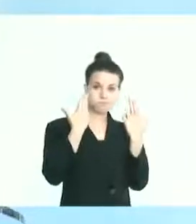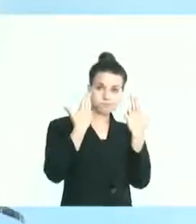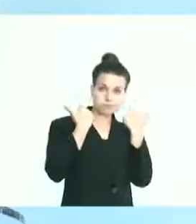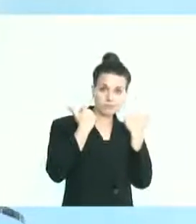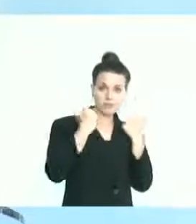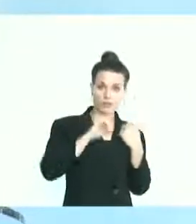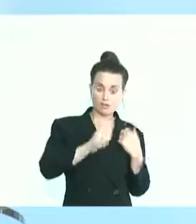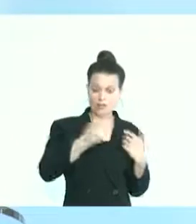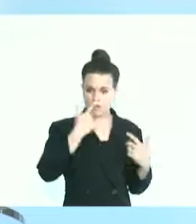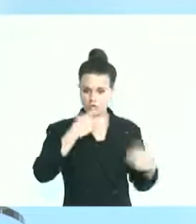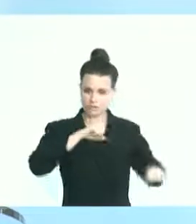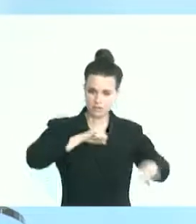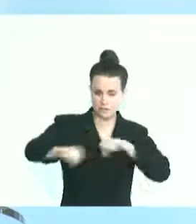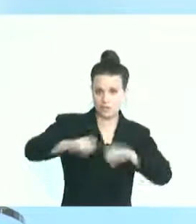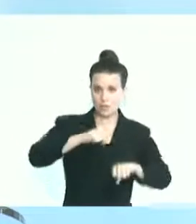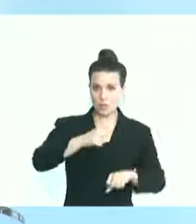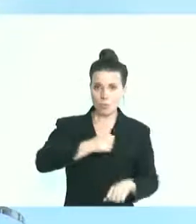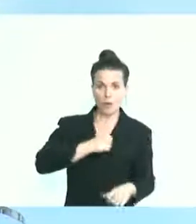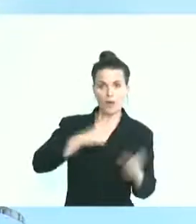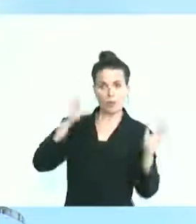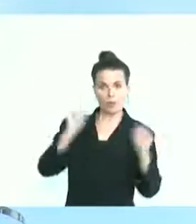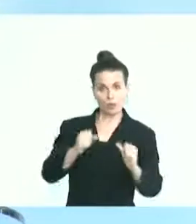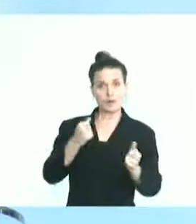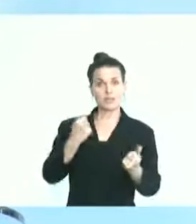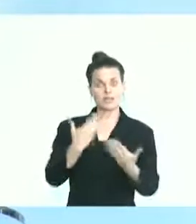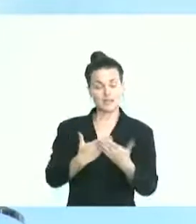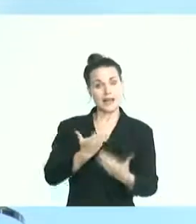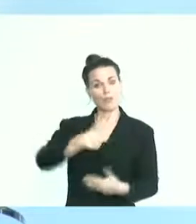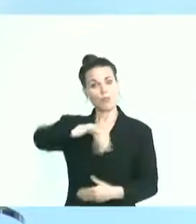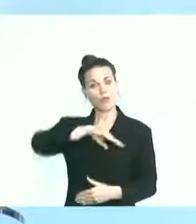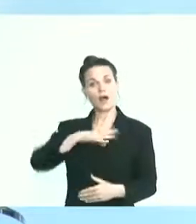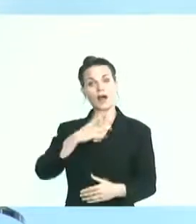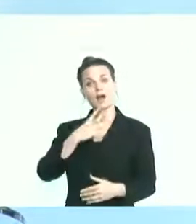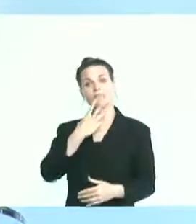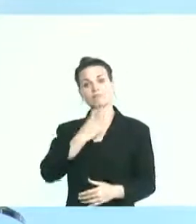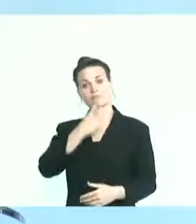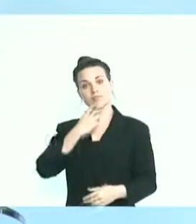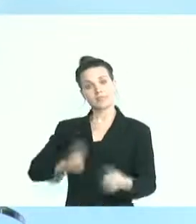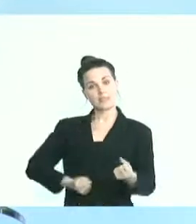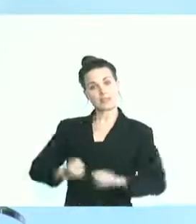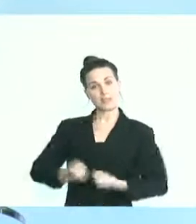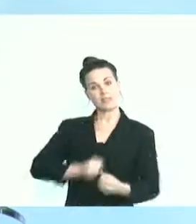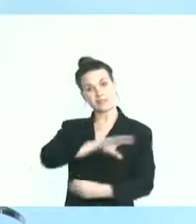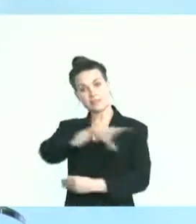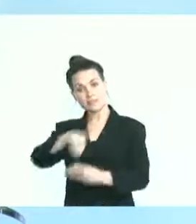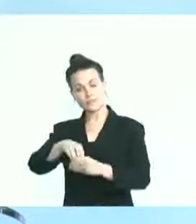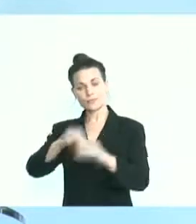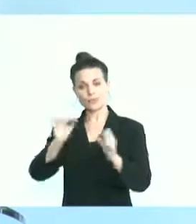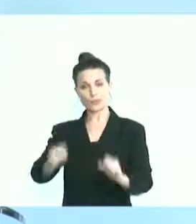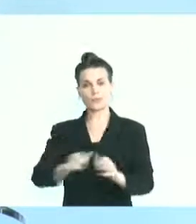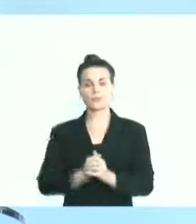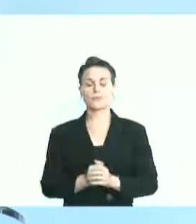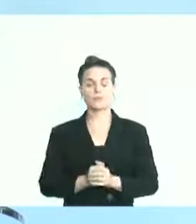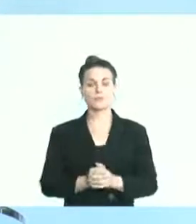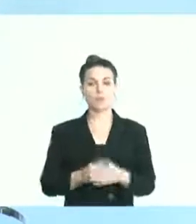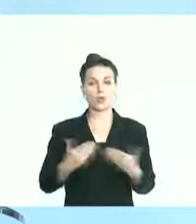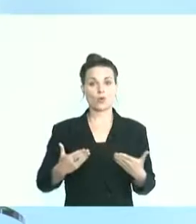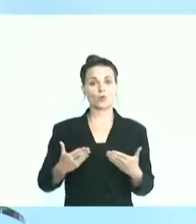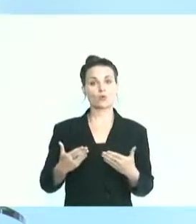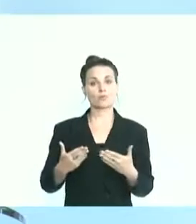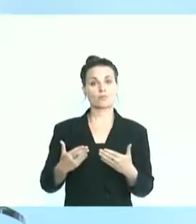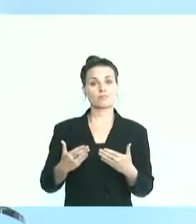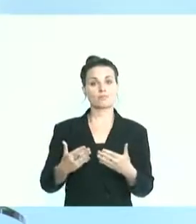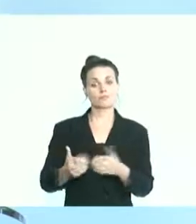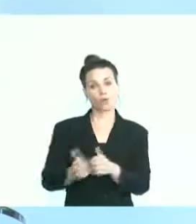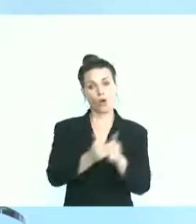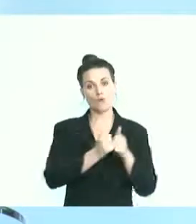une chance. Et le service civique le permet. Et aujourd'hui, on est ensemble, Madame la Ministre, chère Sophie, parce que nous portons, je